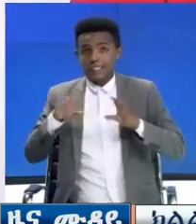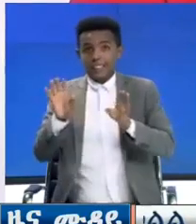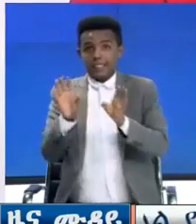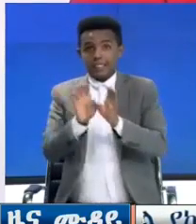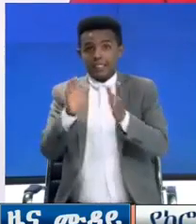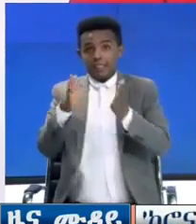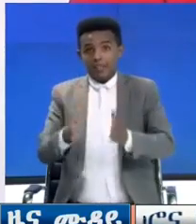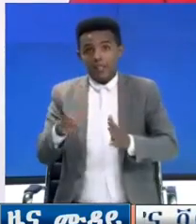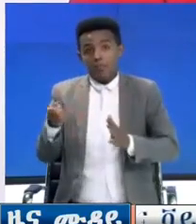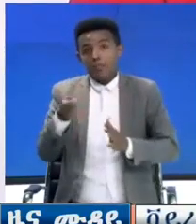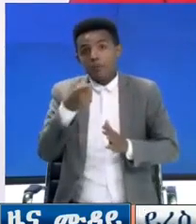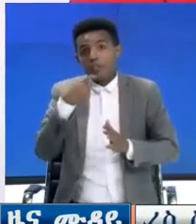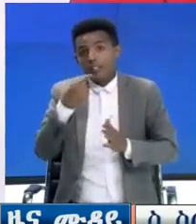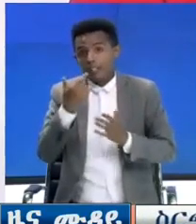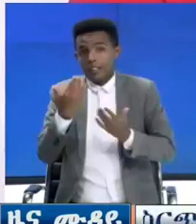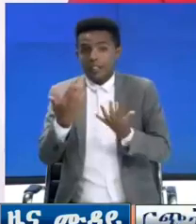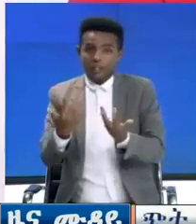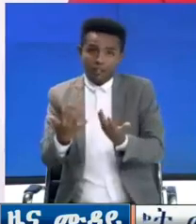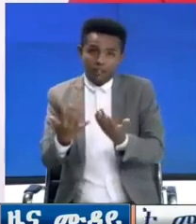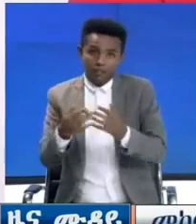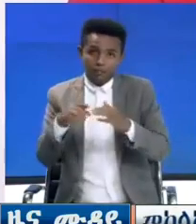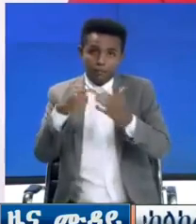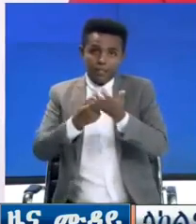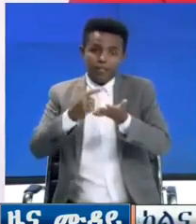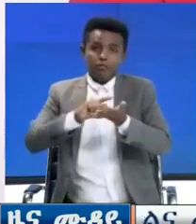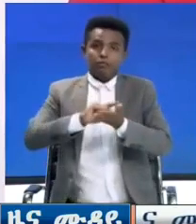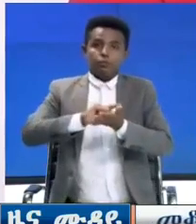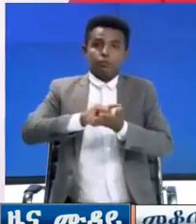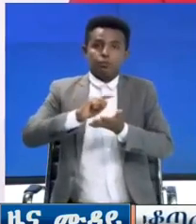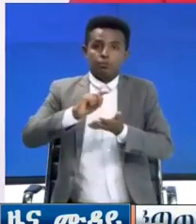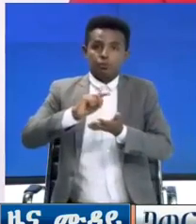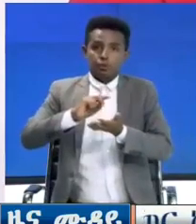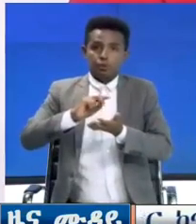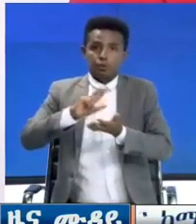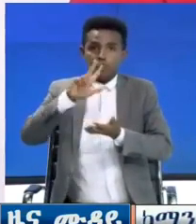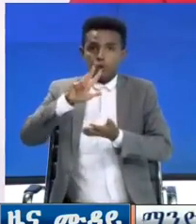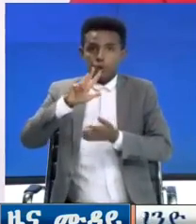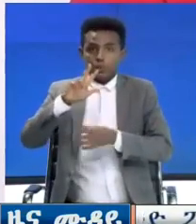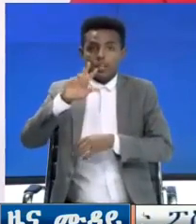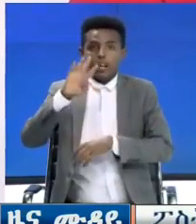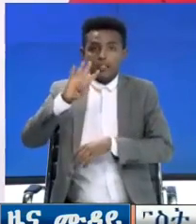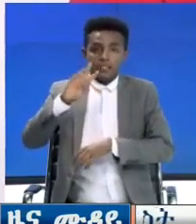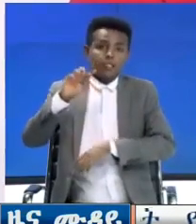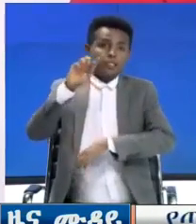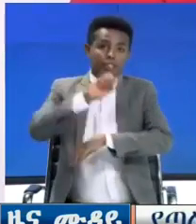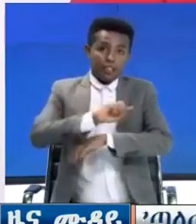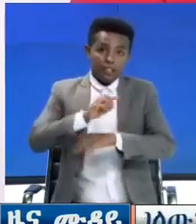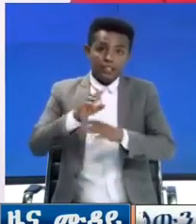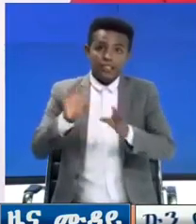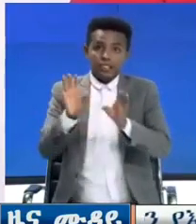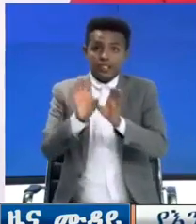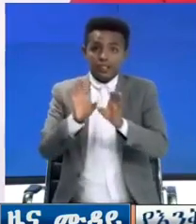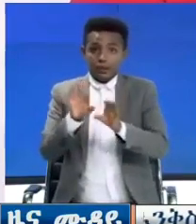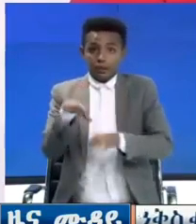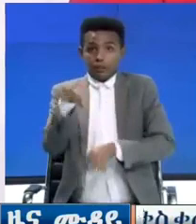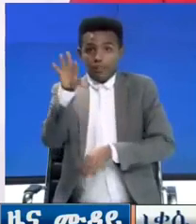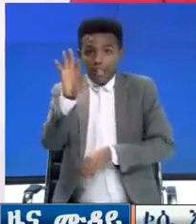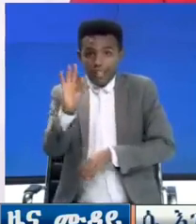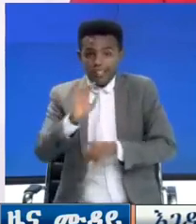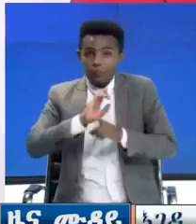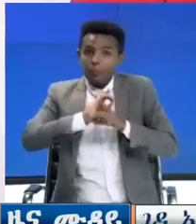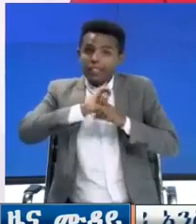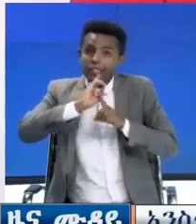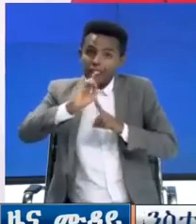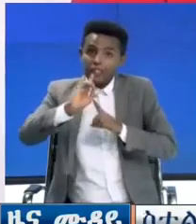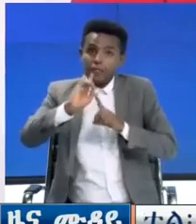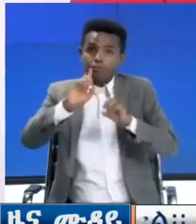ከኢፒኤችአይ። በዚህ ሳምንት በዚህ በሚቀጥሉት 3 4 ቀናቶች ሰርቲፊኬቱ እንደደረሰው በቀጥታ አክቹዋል